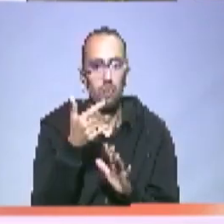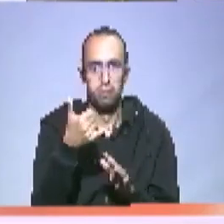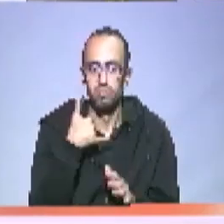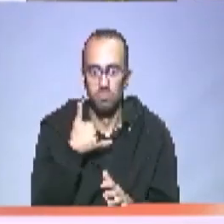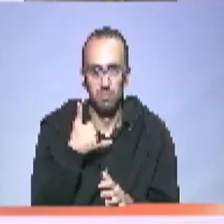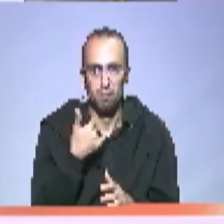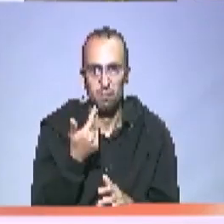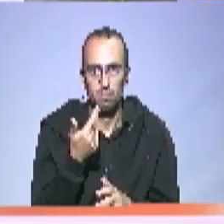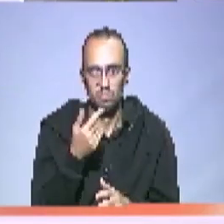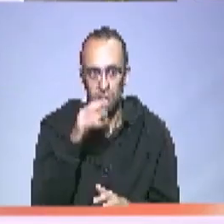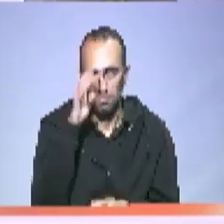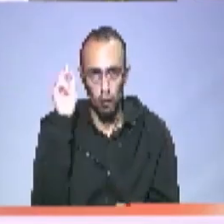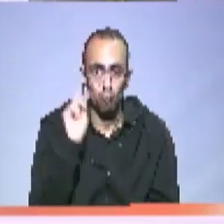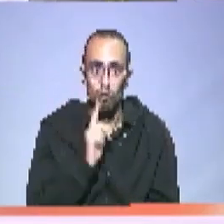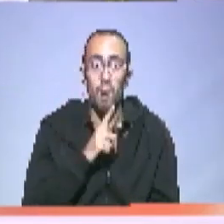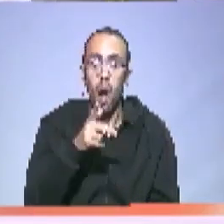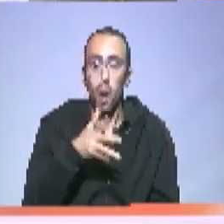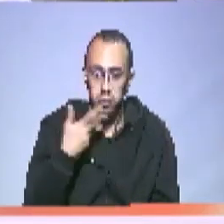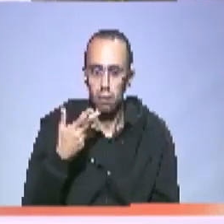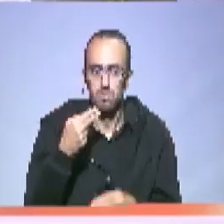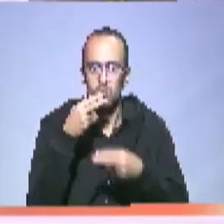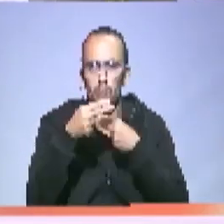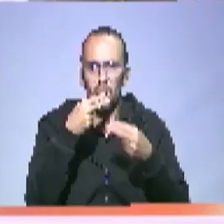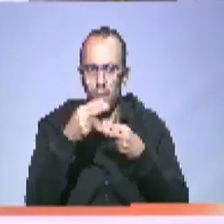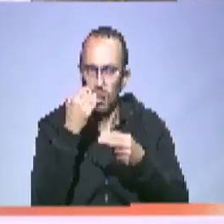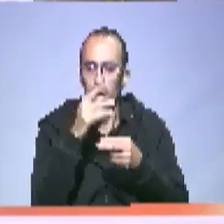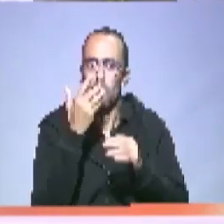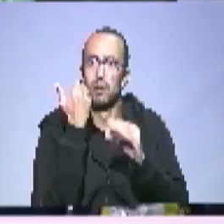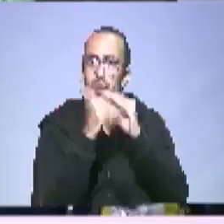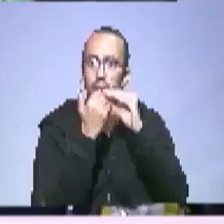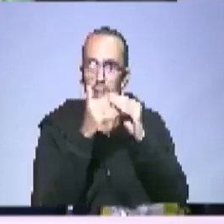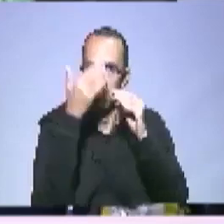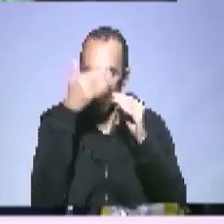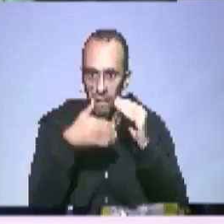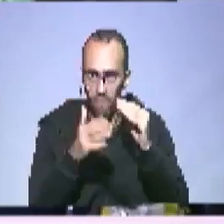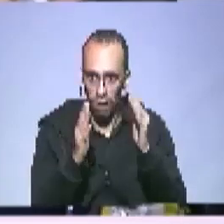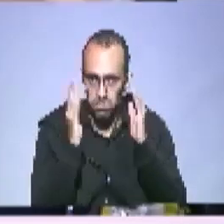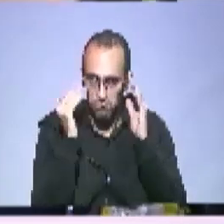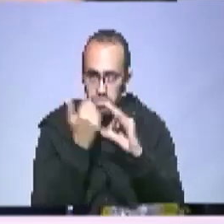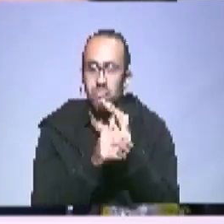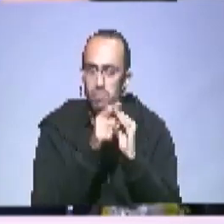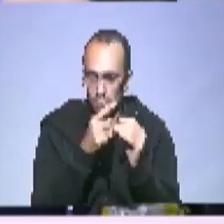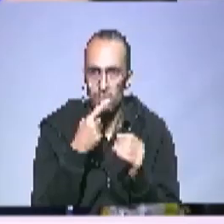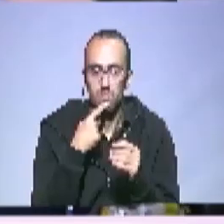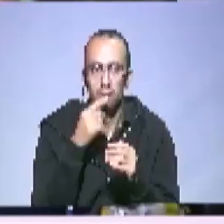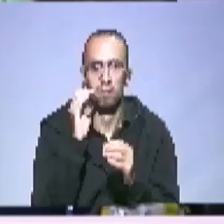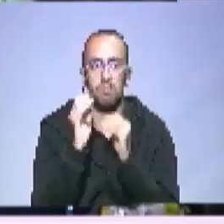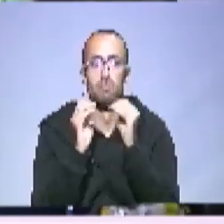سواء للاكلات الفطاري او في فتره الصوم.